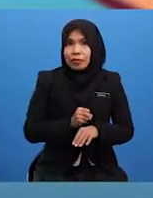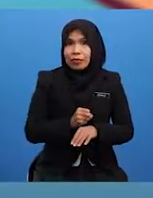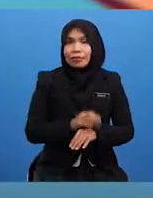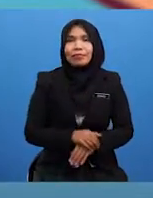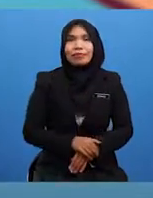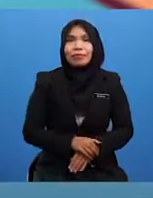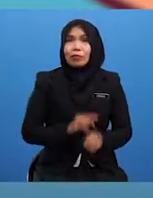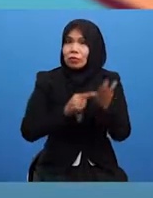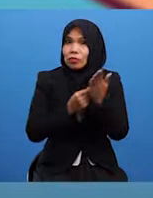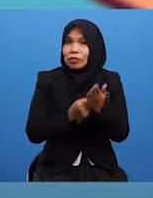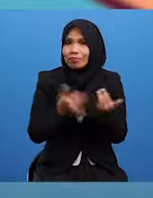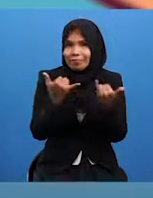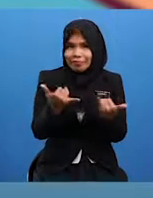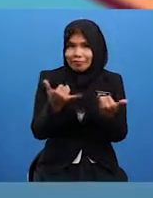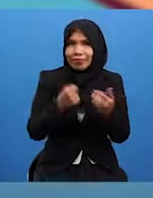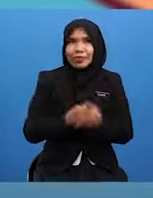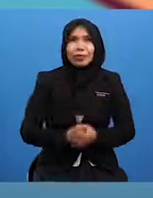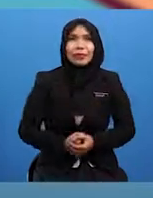sekarang.